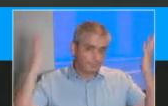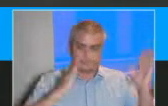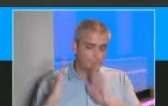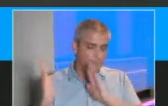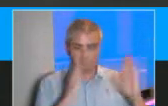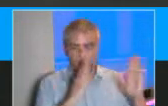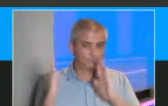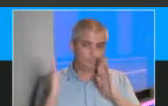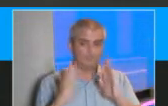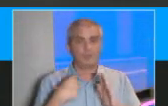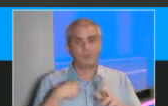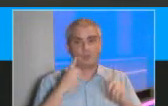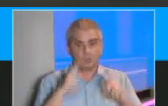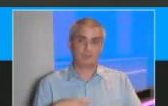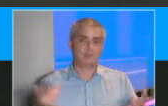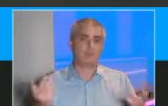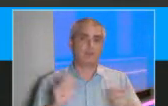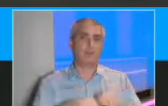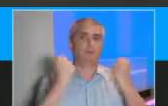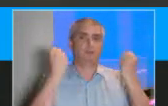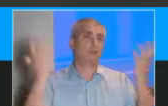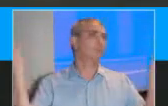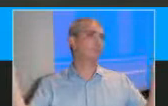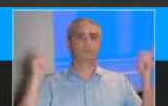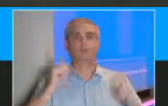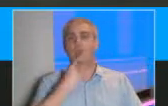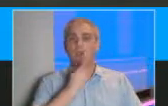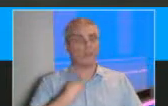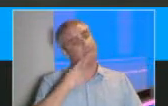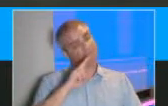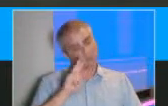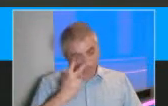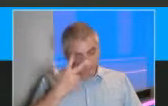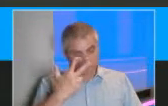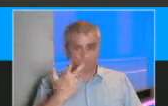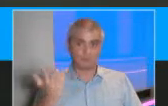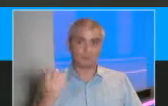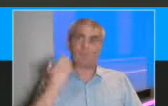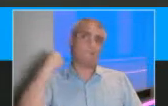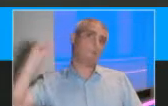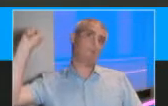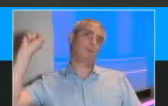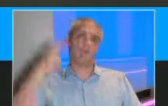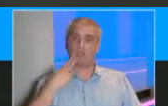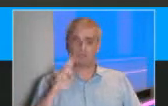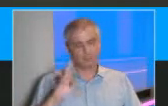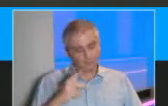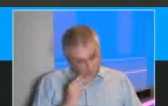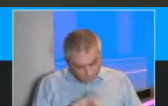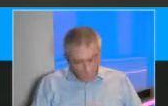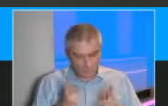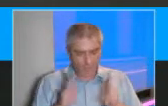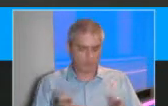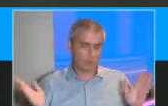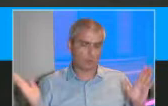שיזיזו את הספינה ממקומה ונצטרך לשבור את הכלים. אז כדי לא להגיד, אבל הבטחת שנייה ושלישית והפרת את ההבטחה, אתה משאיר את האופציה